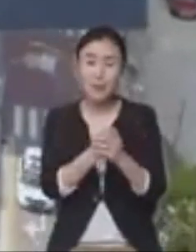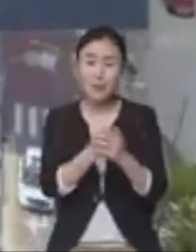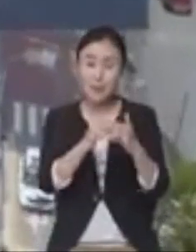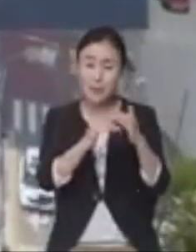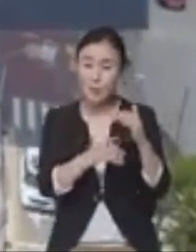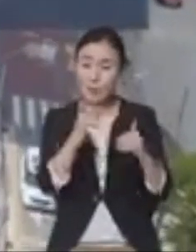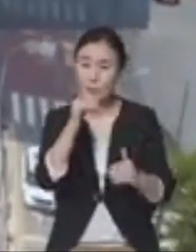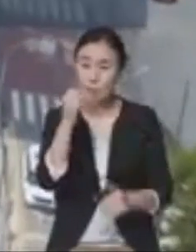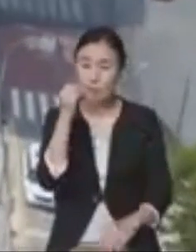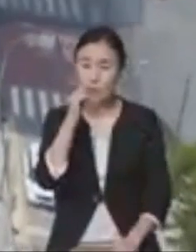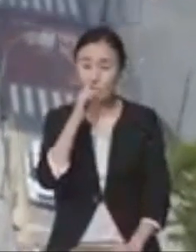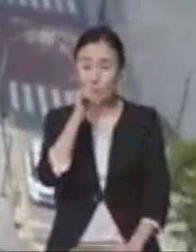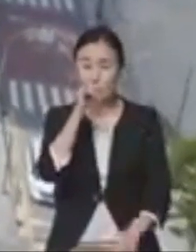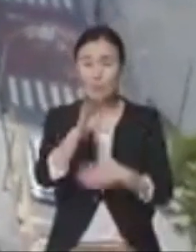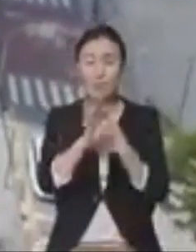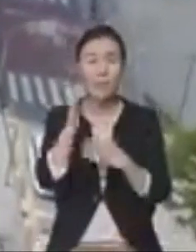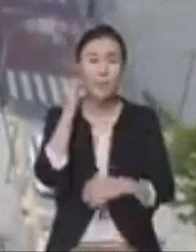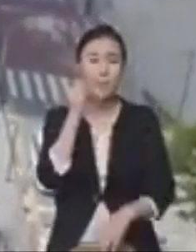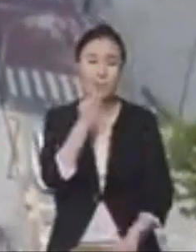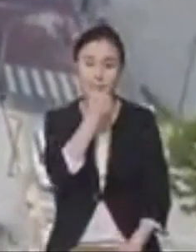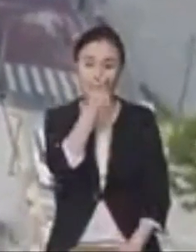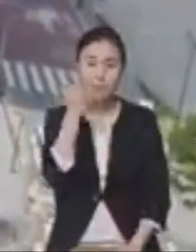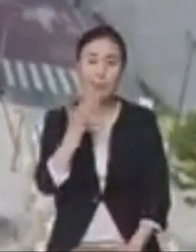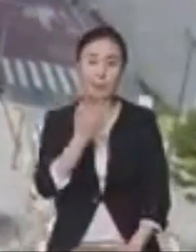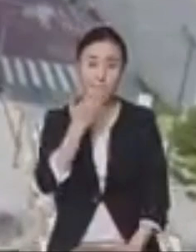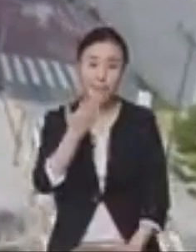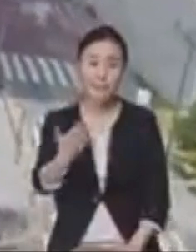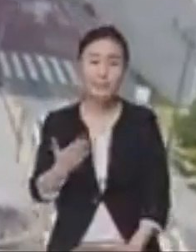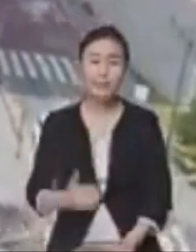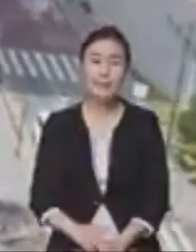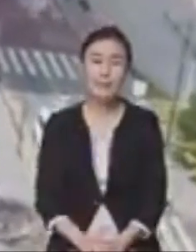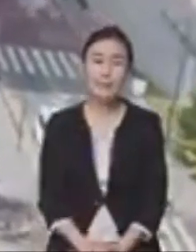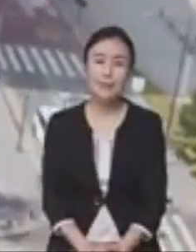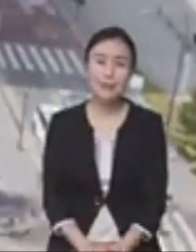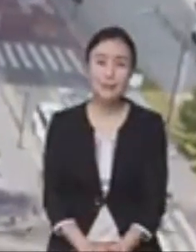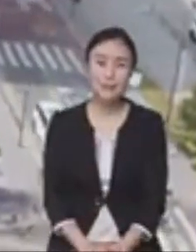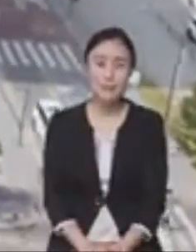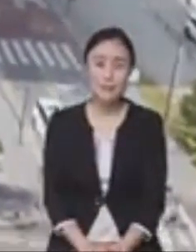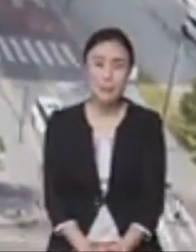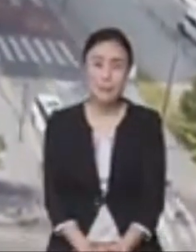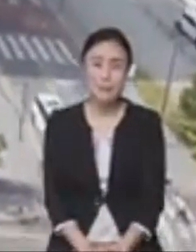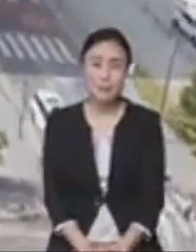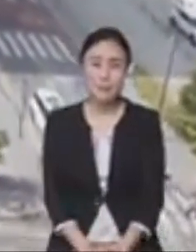내용은 KBC 홈페이지에서 확인할 수 있습니다 KBC 정의진입니다